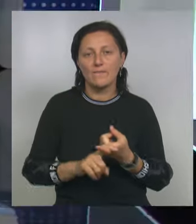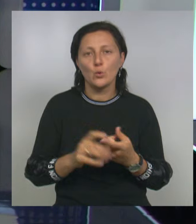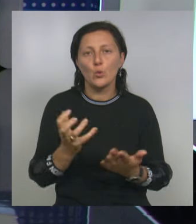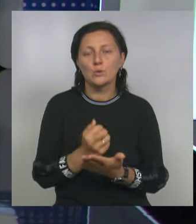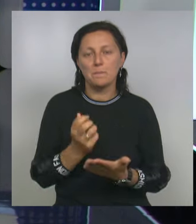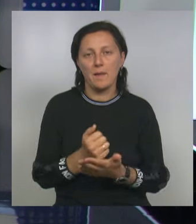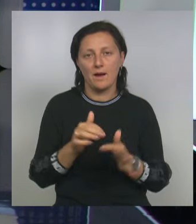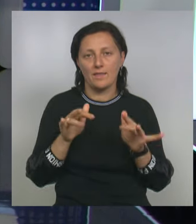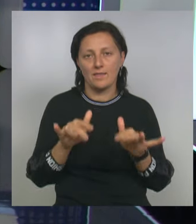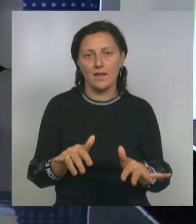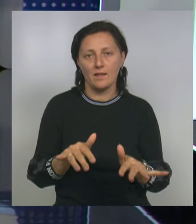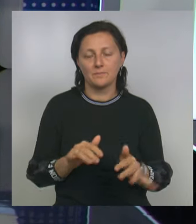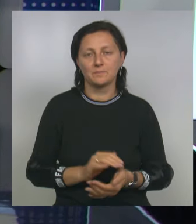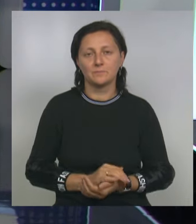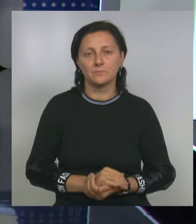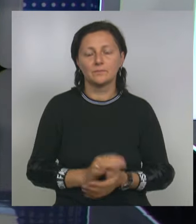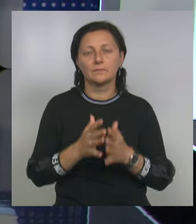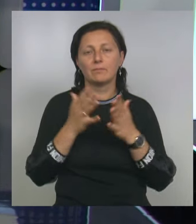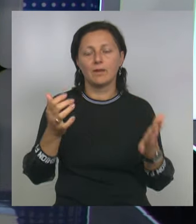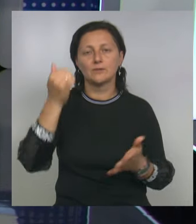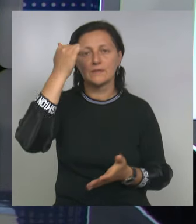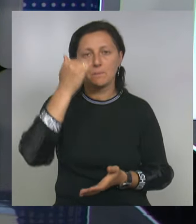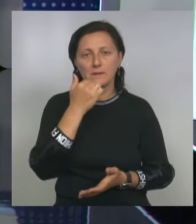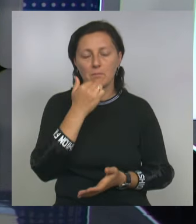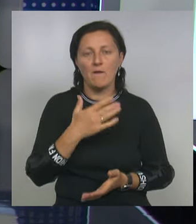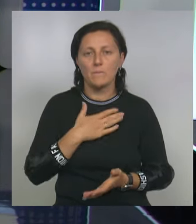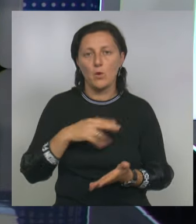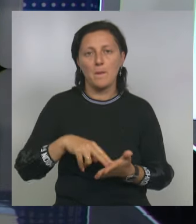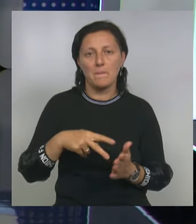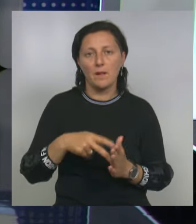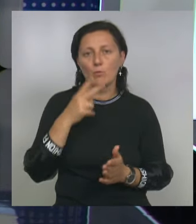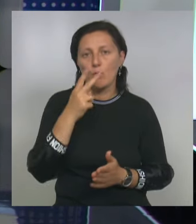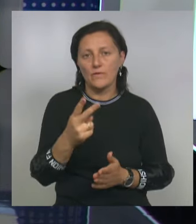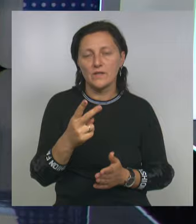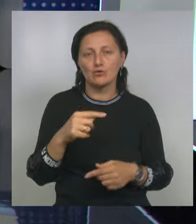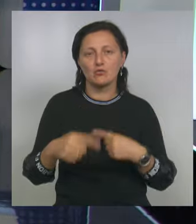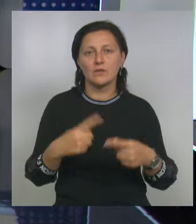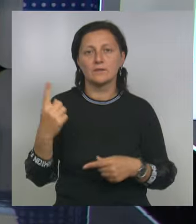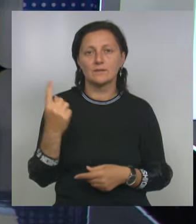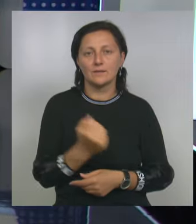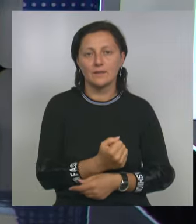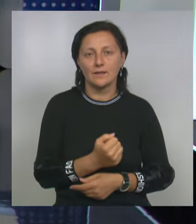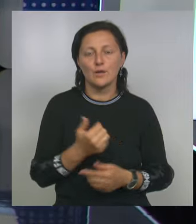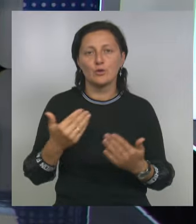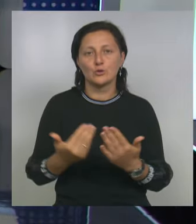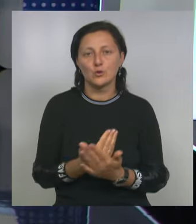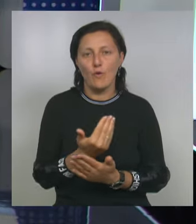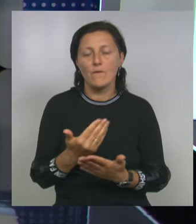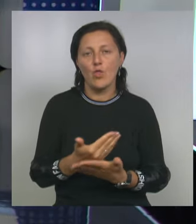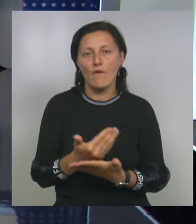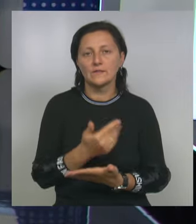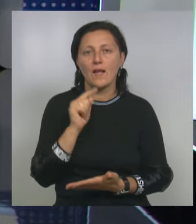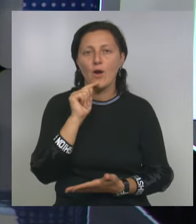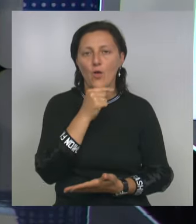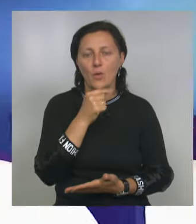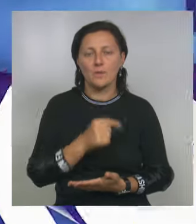любого дела. Спасибо, Алексей. Ну а в наших планах увидеть тебя здесь уже через неделю с новыми новостями экономики.